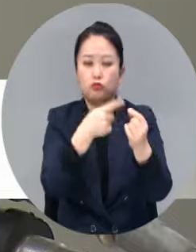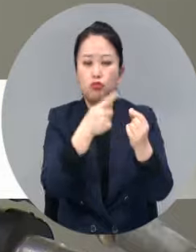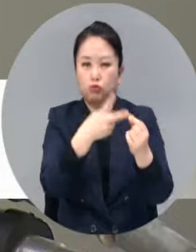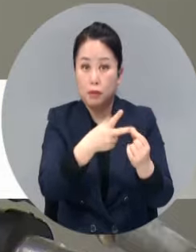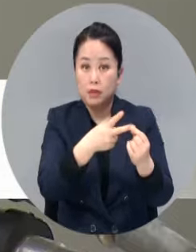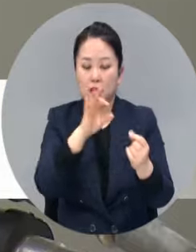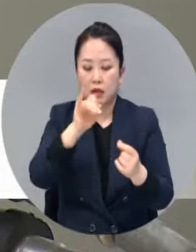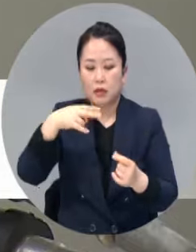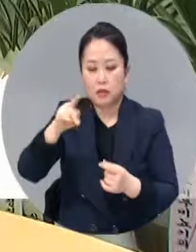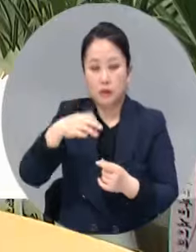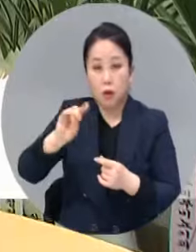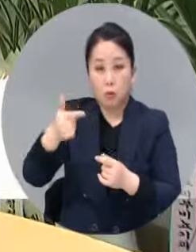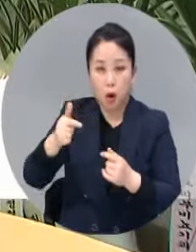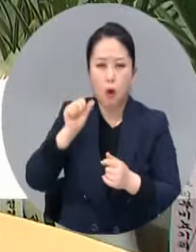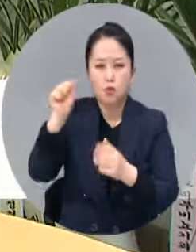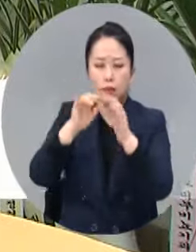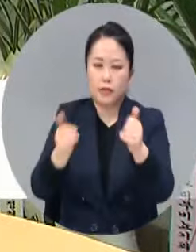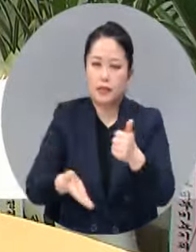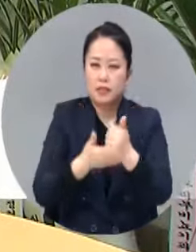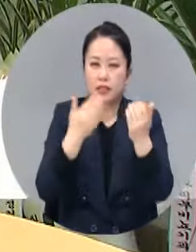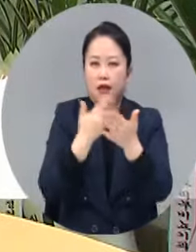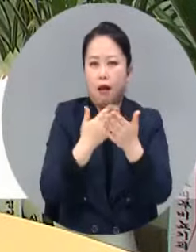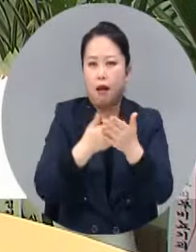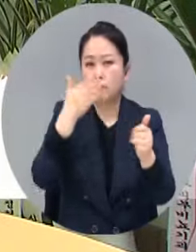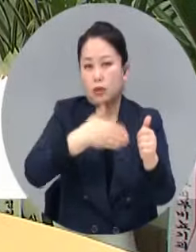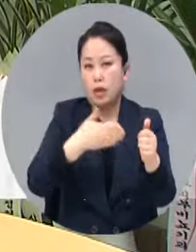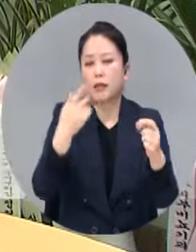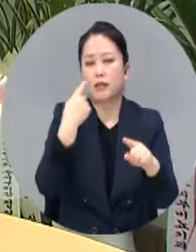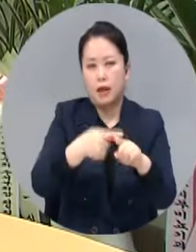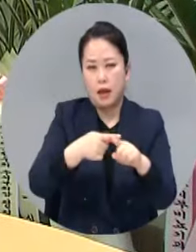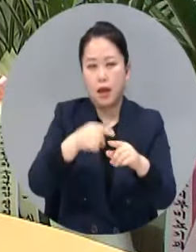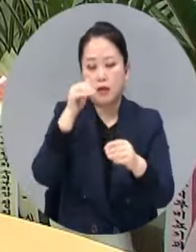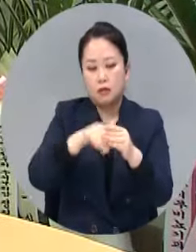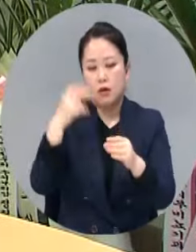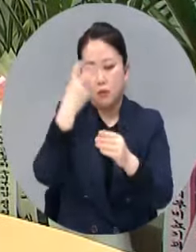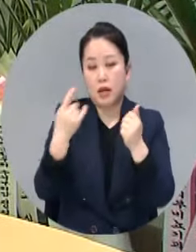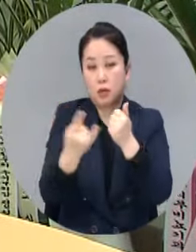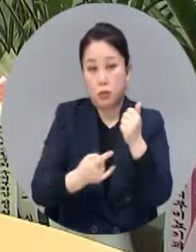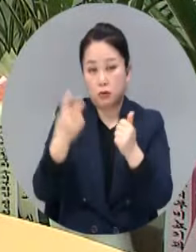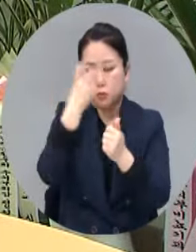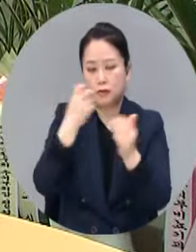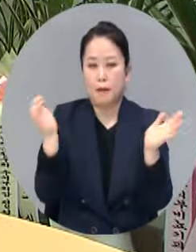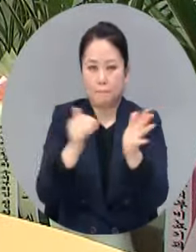소속 이성권 후보에 대한 지지를 요청했다가 선관위 조사를 받았습니다.